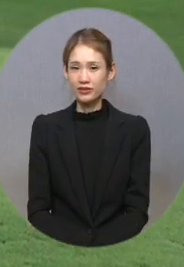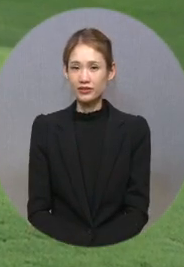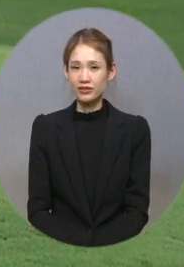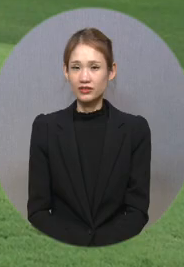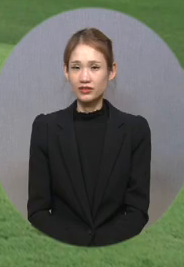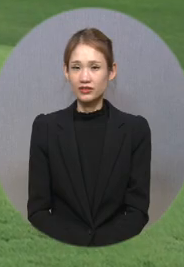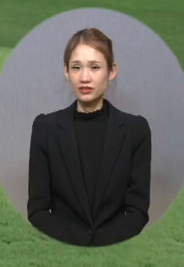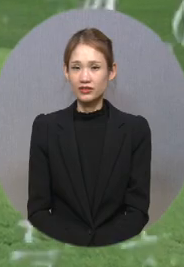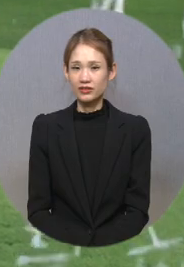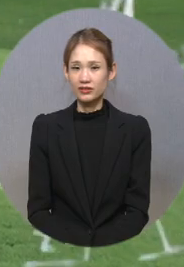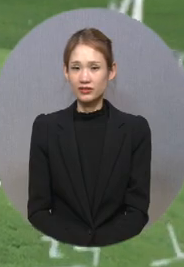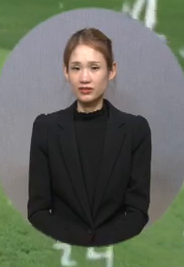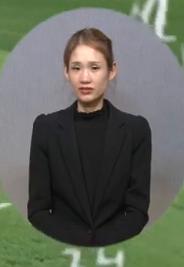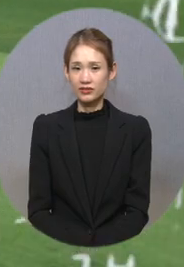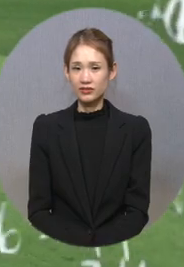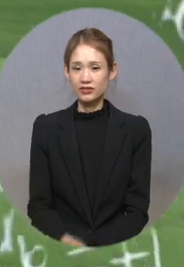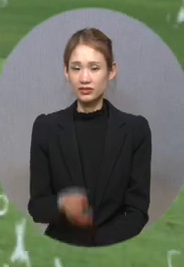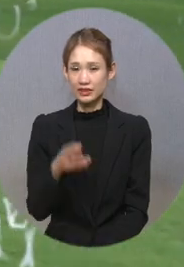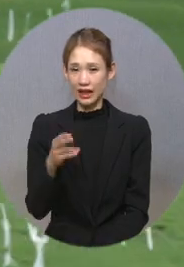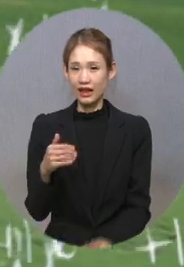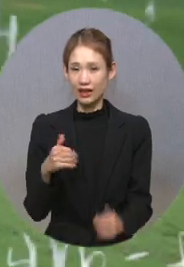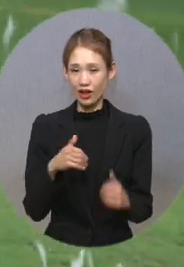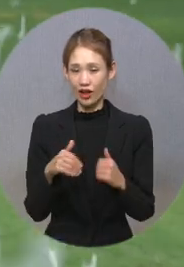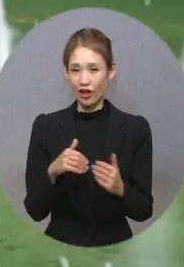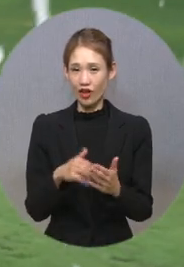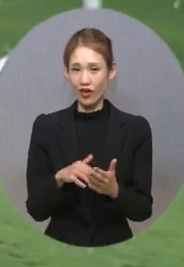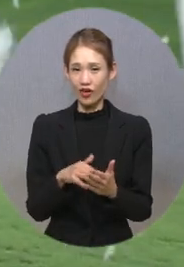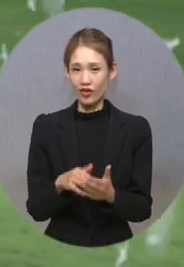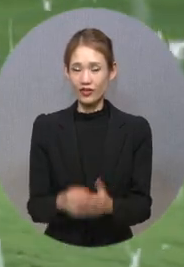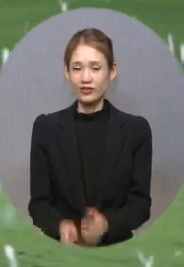아니, 아니, 거기서 잘라가는 거리를. 지금.